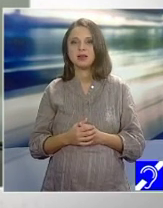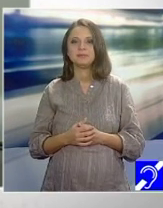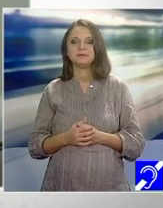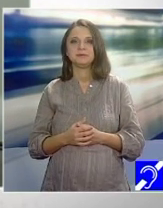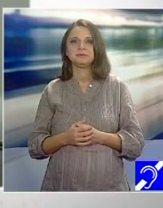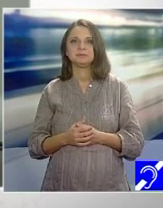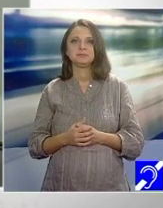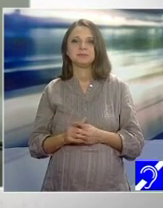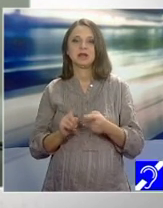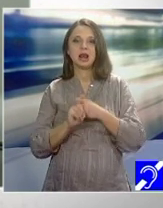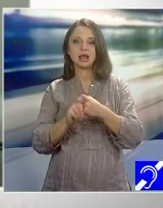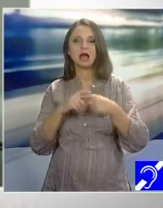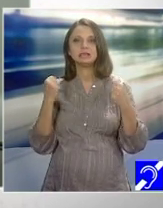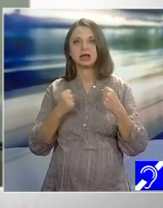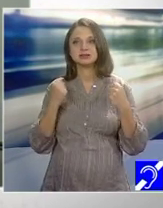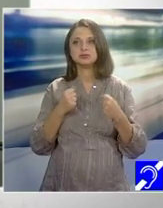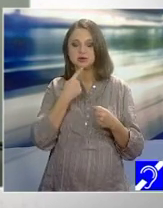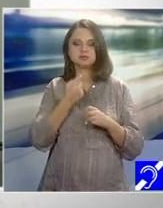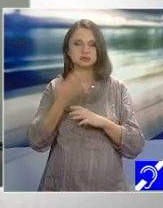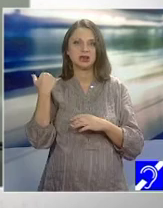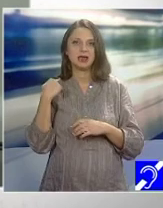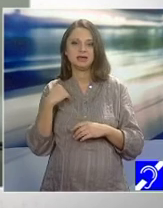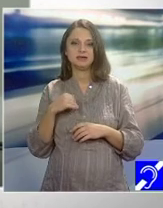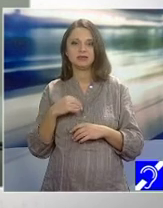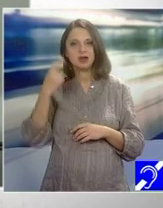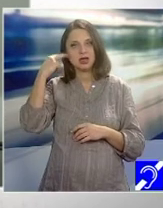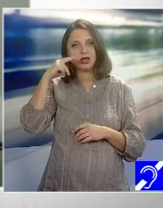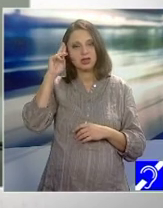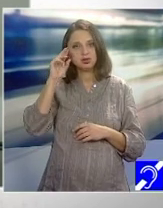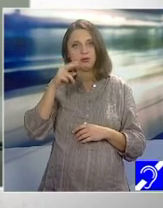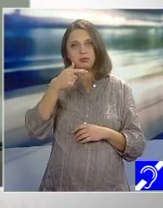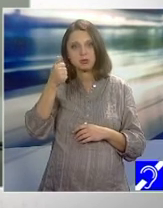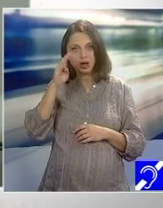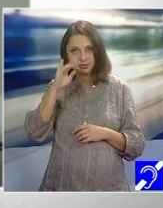de acțiunile pe care le spunea și domnul Gabi.